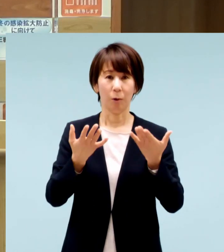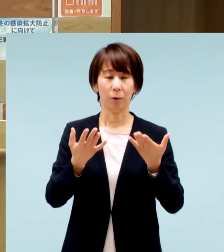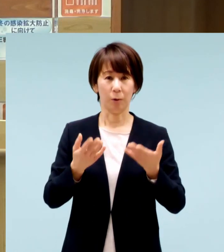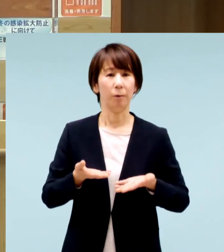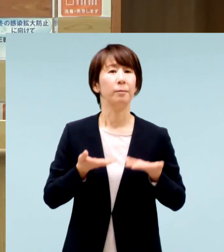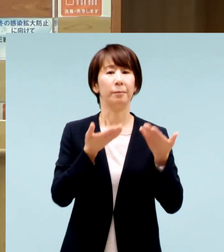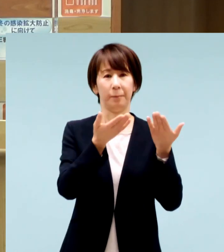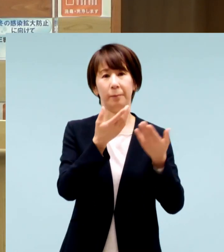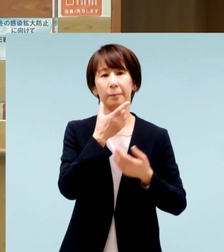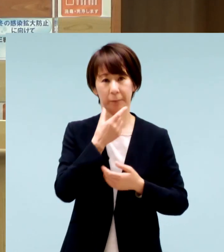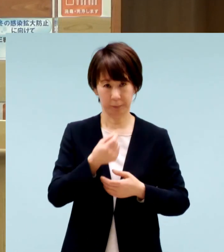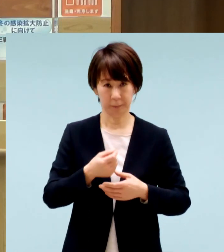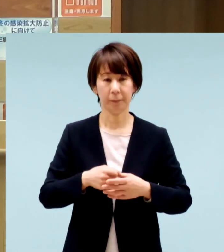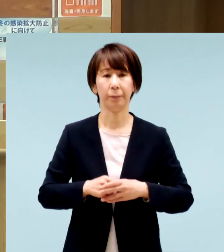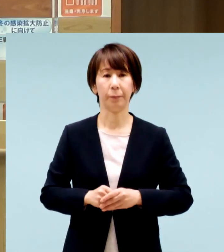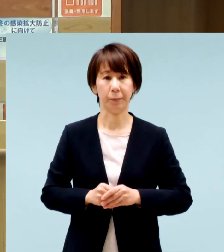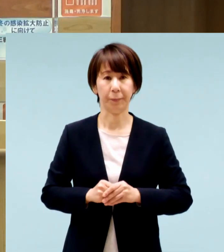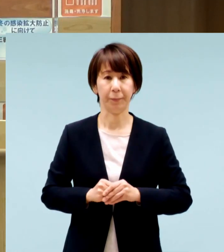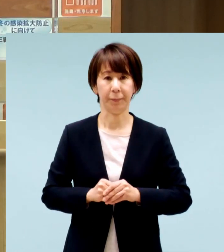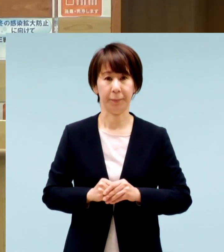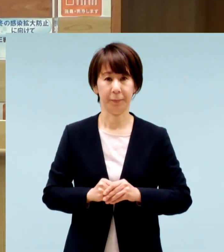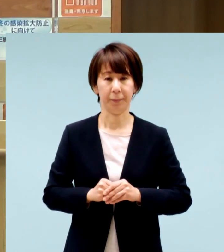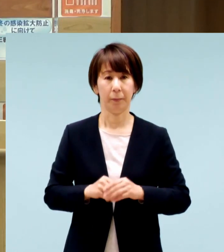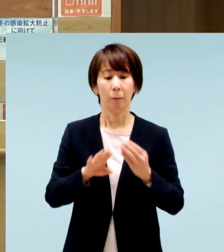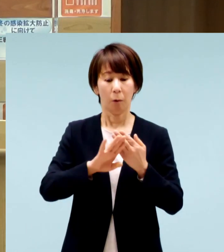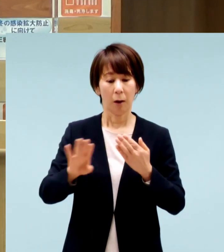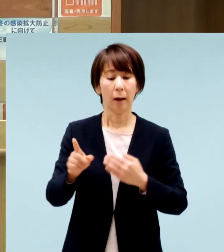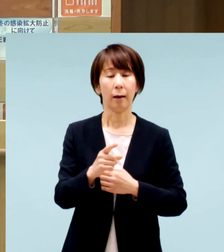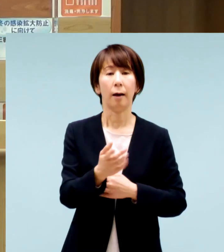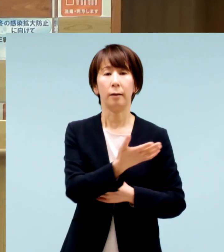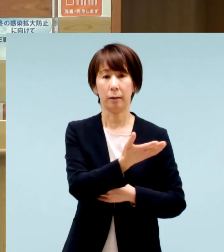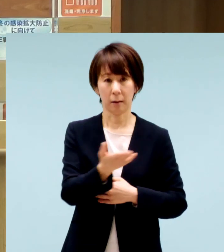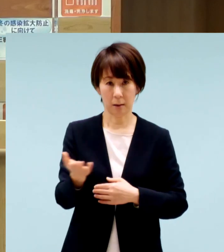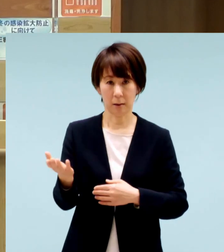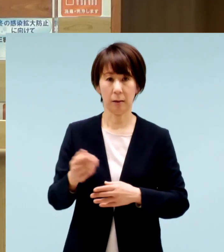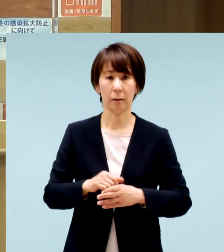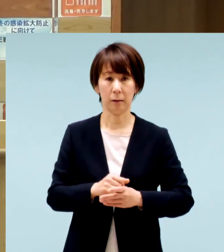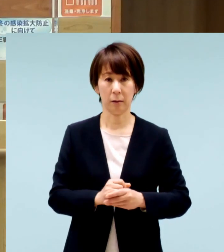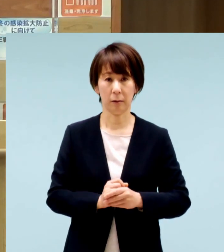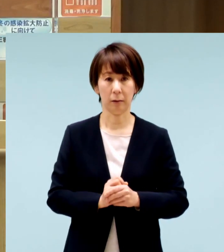他にご質問ございますでしょうか。北海道新聞の堀田さん。